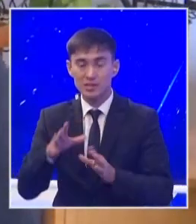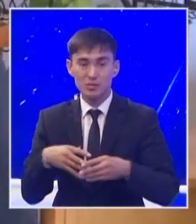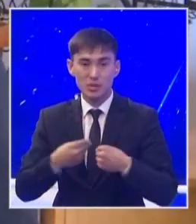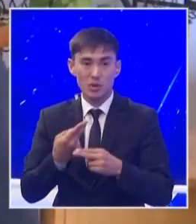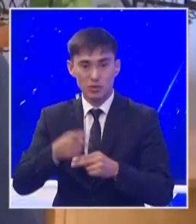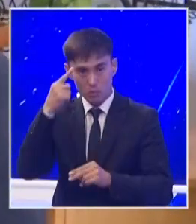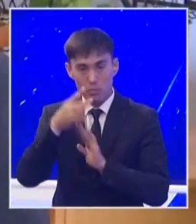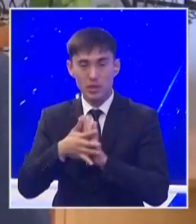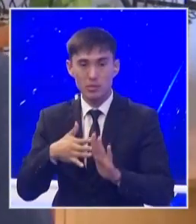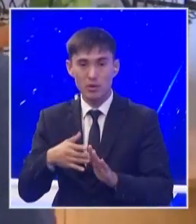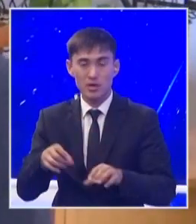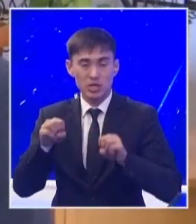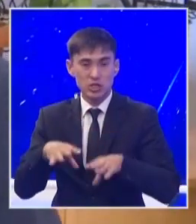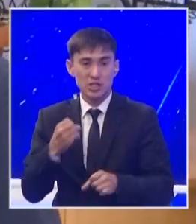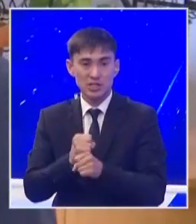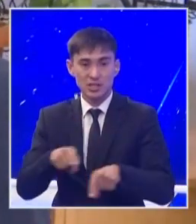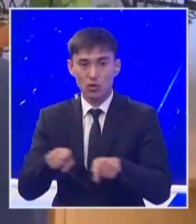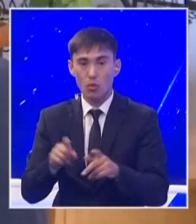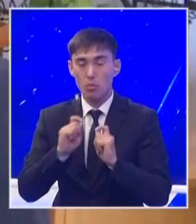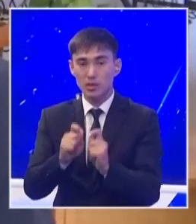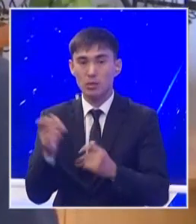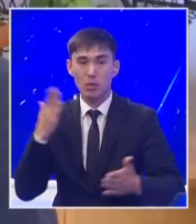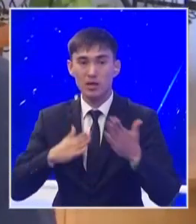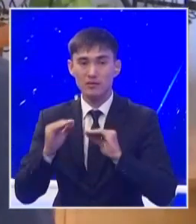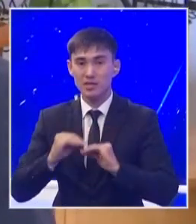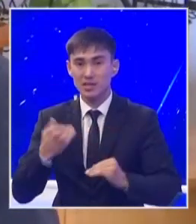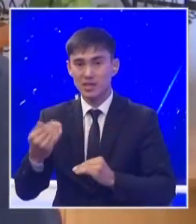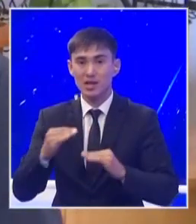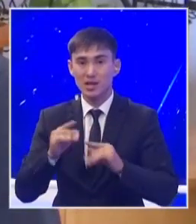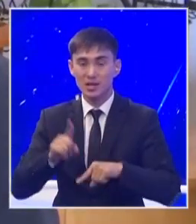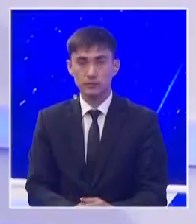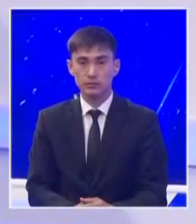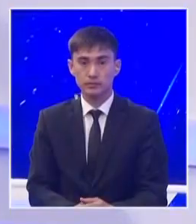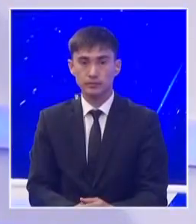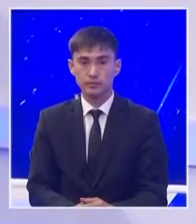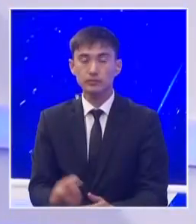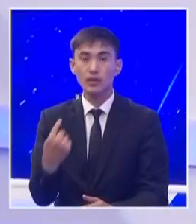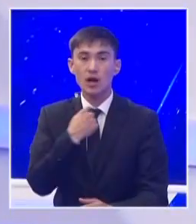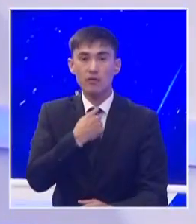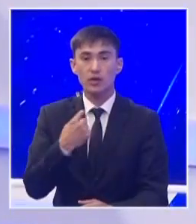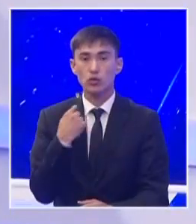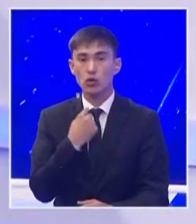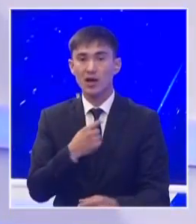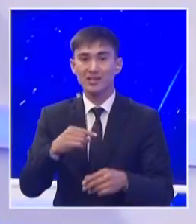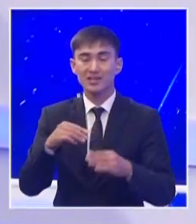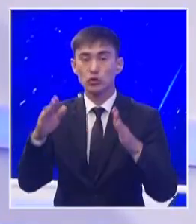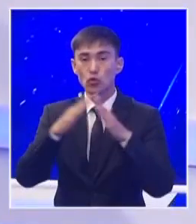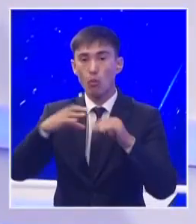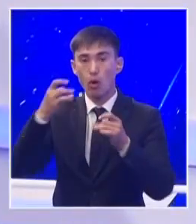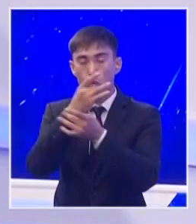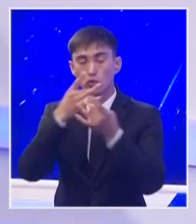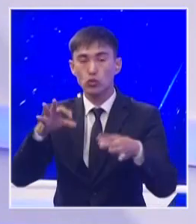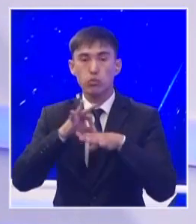мы решили сделать такой подарок, чтобы порадовать детей и их родителей. В Талдыкургане в стенах Дома культуры